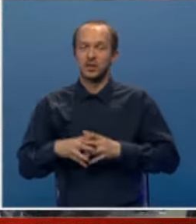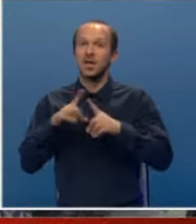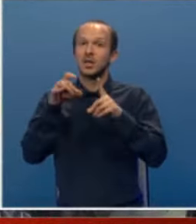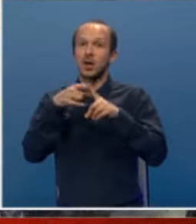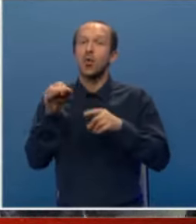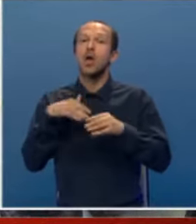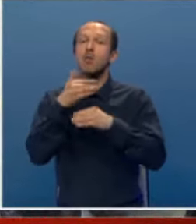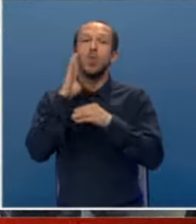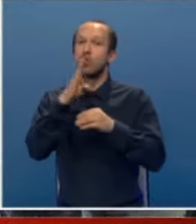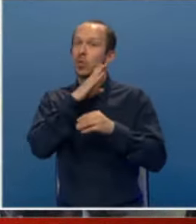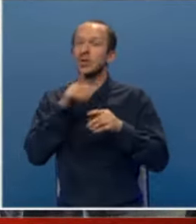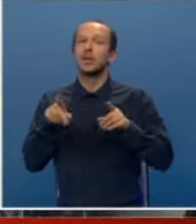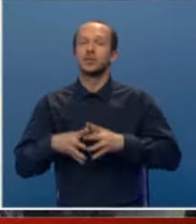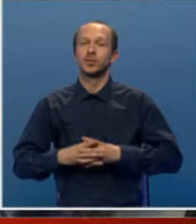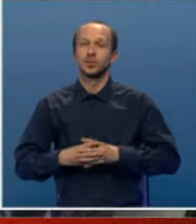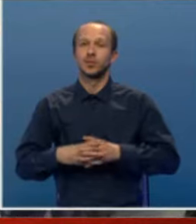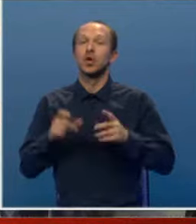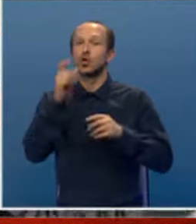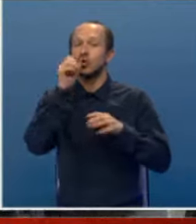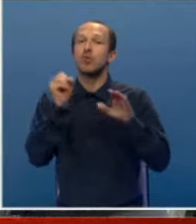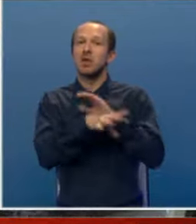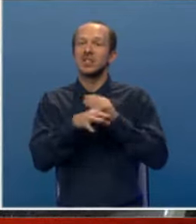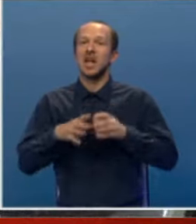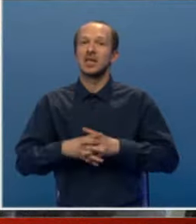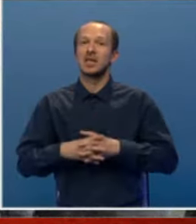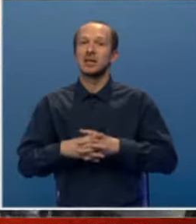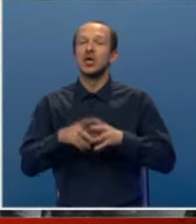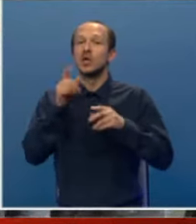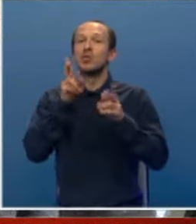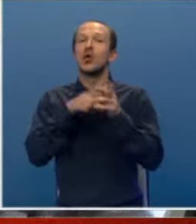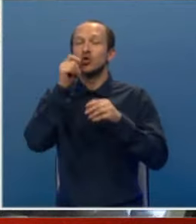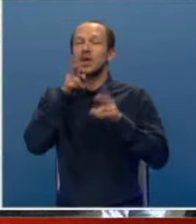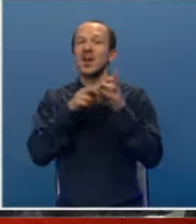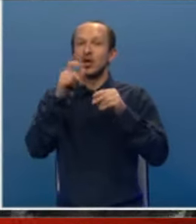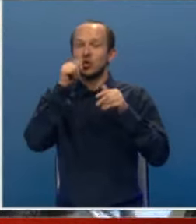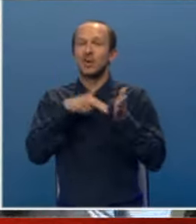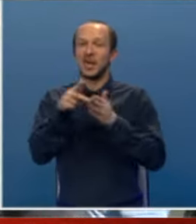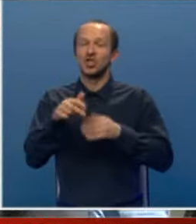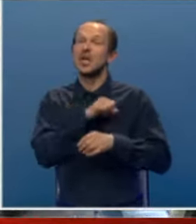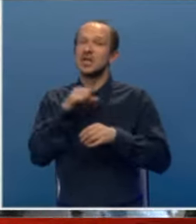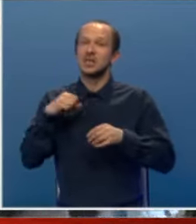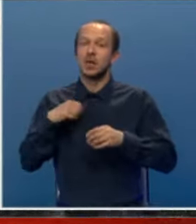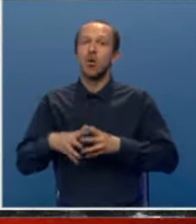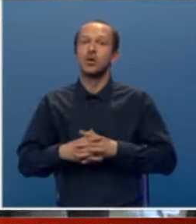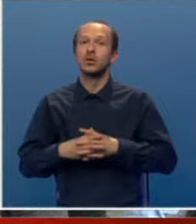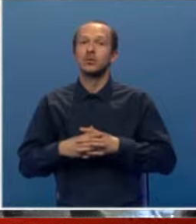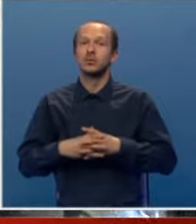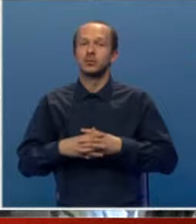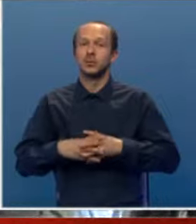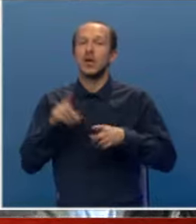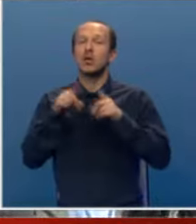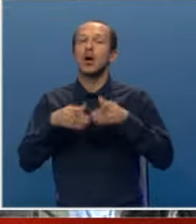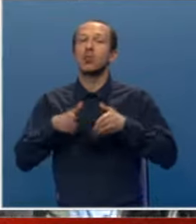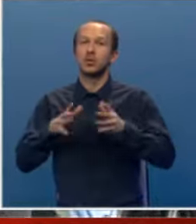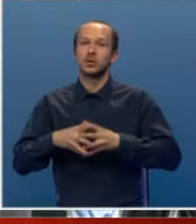u popodne, tako je su oni ovaj narod bacali, sve si mogao sa čovjeka da čovjeka ovdje preći, samo ga podbije matica, samo nekoga